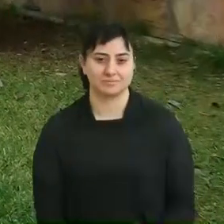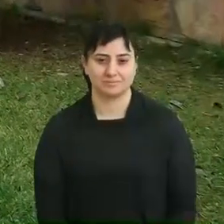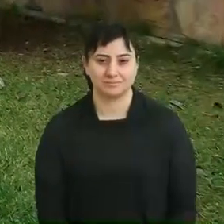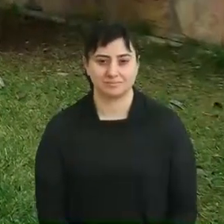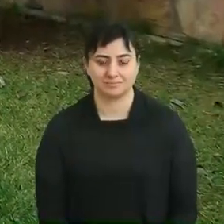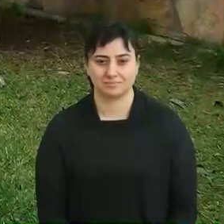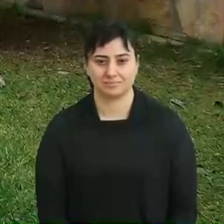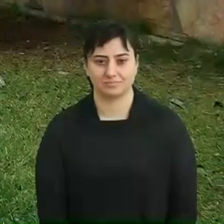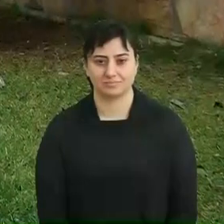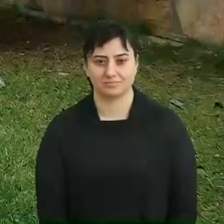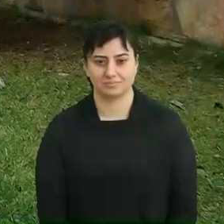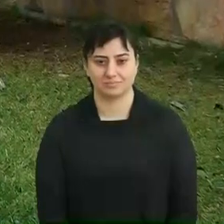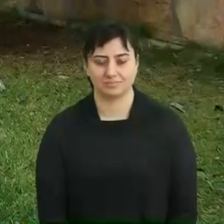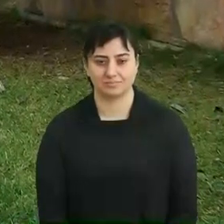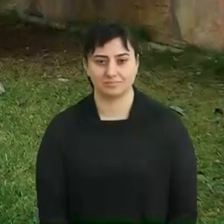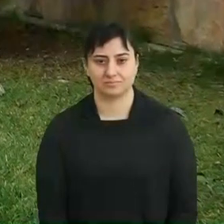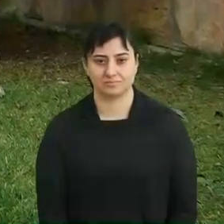yapacaksın?